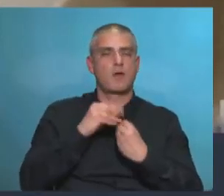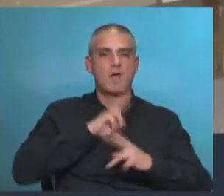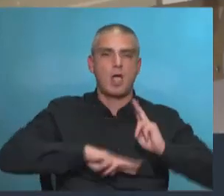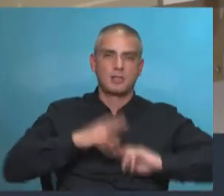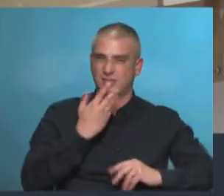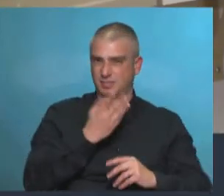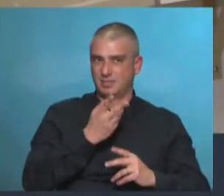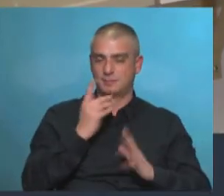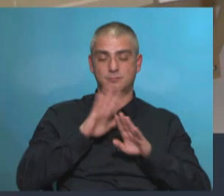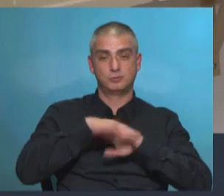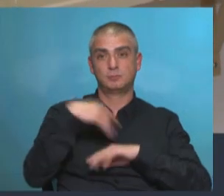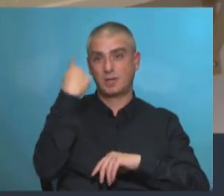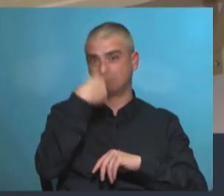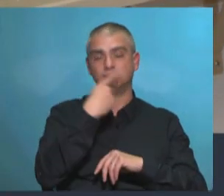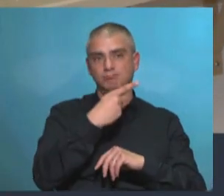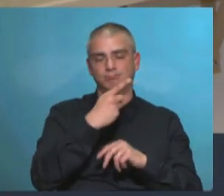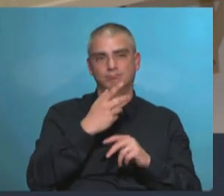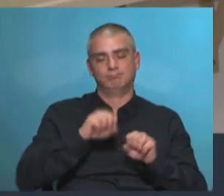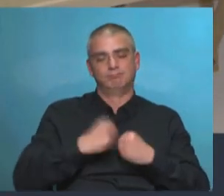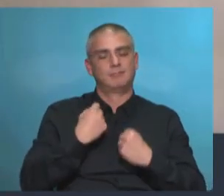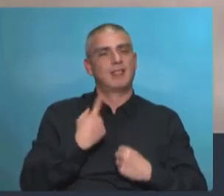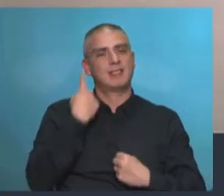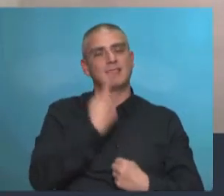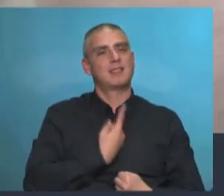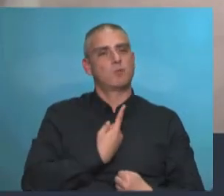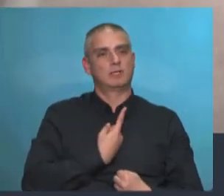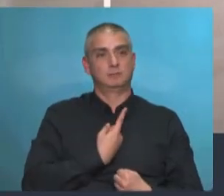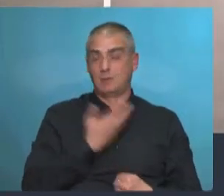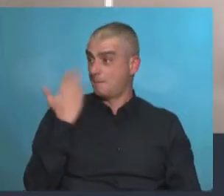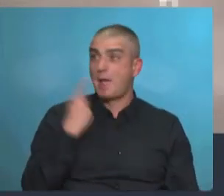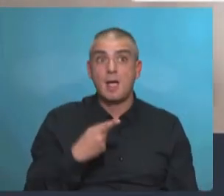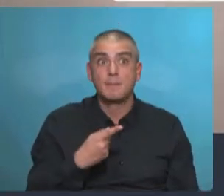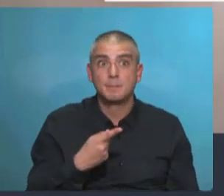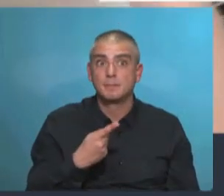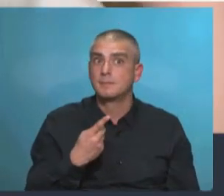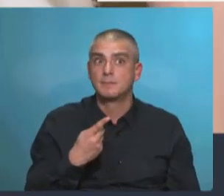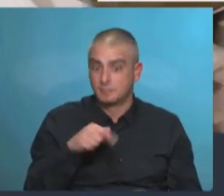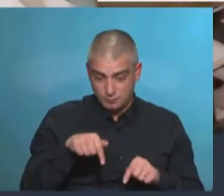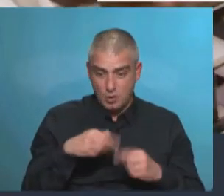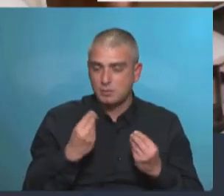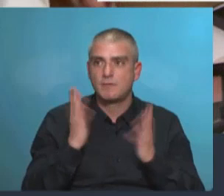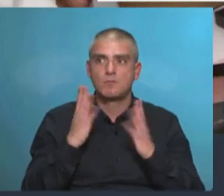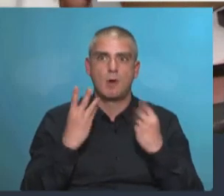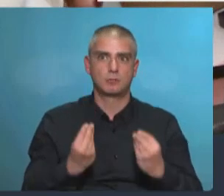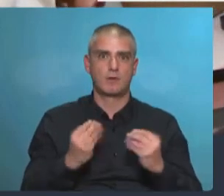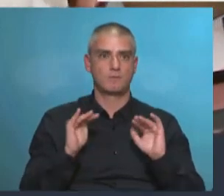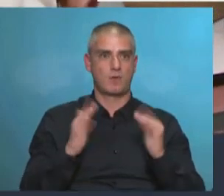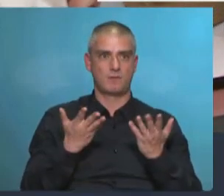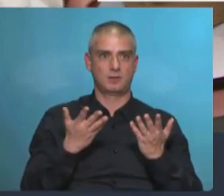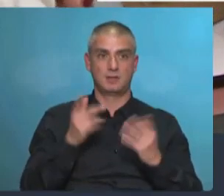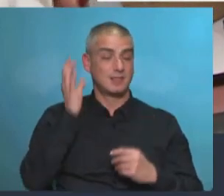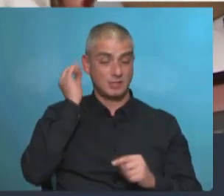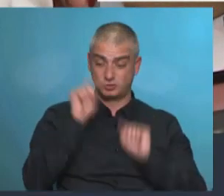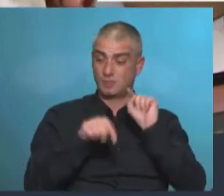שמשפיעות על המראה החיצוני מערערת את הדימוי העצמי של החולים. כאן זה דבר מאוד מבורך. ברגע שנשים תבואנה